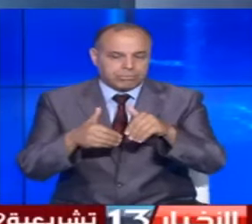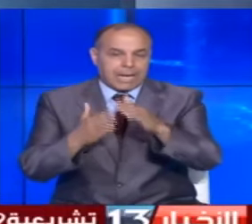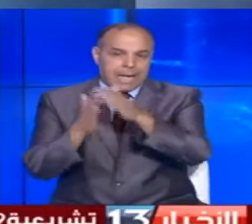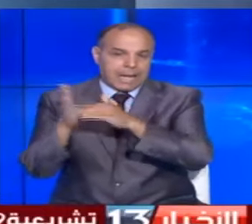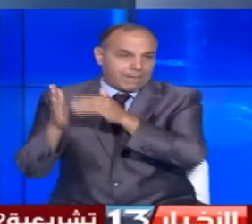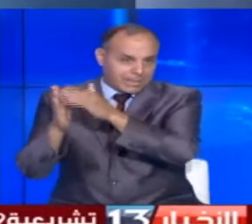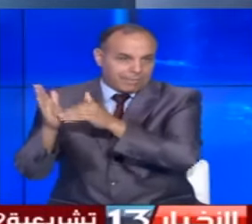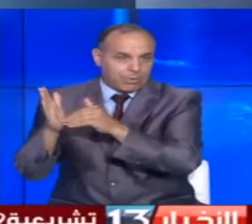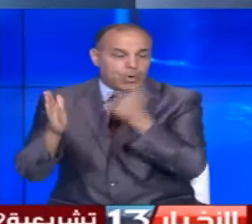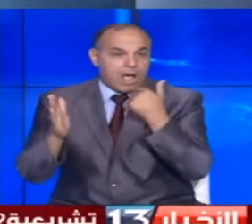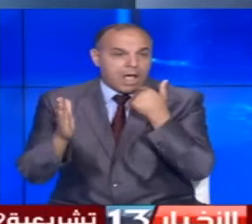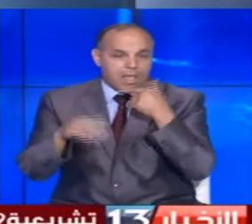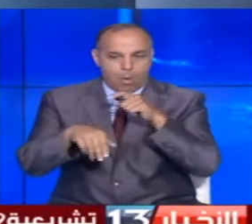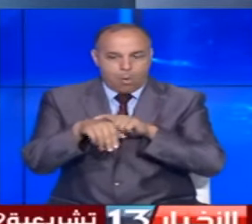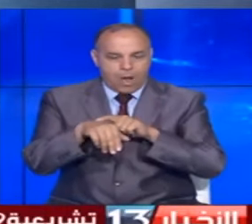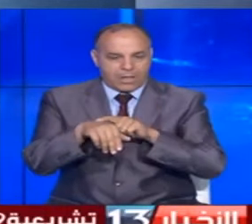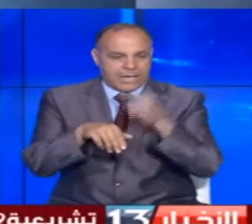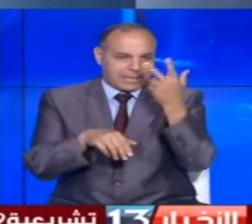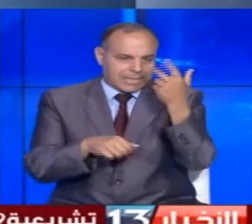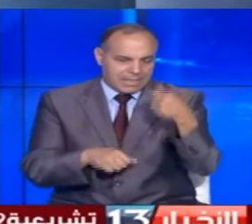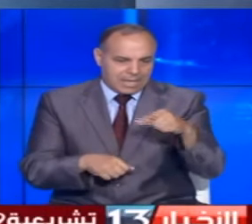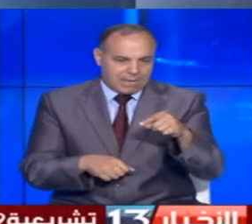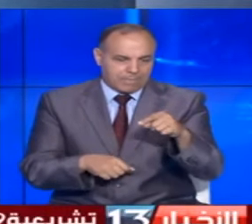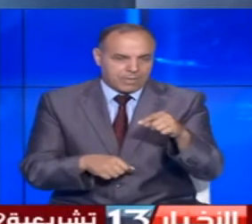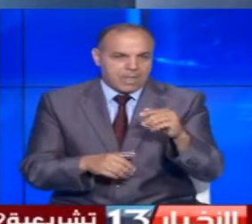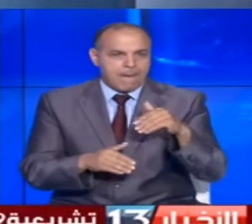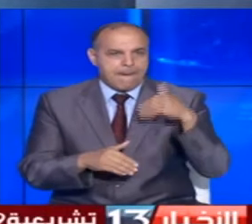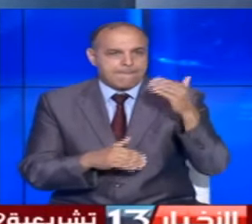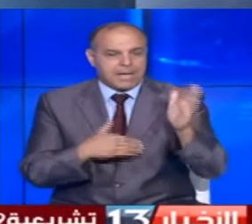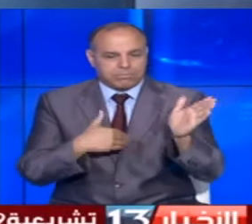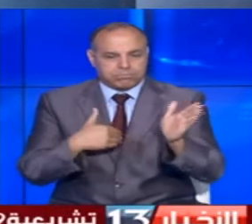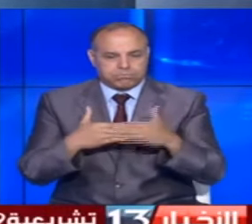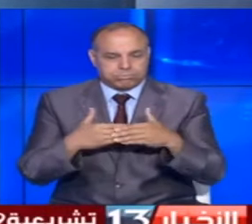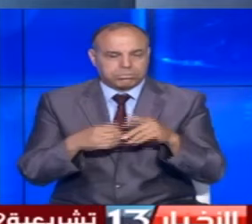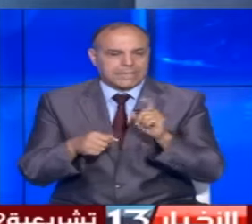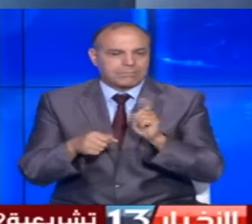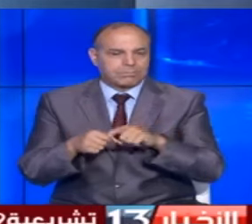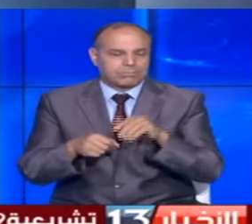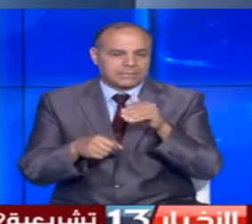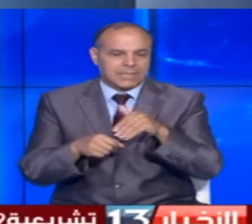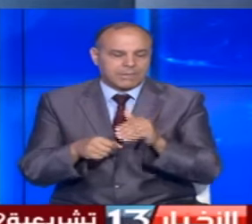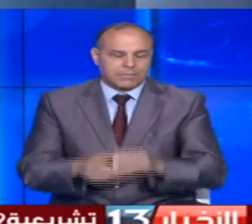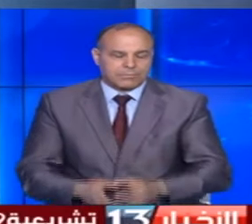في اجل ثلاثه ايام بعد غلق باب الترشحات